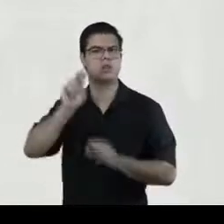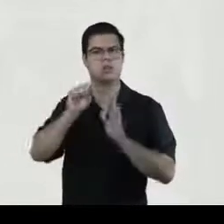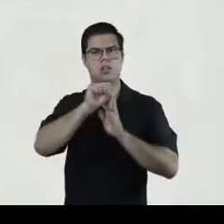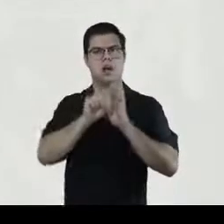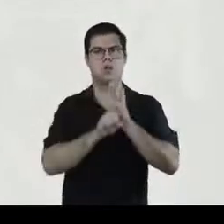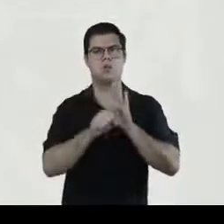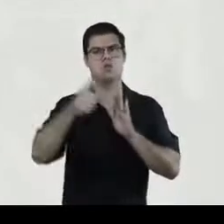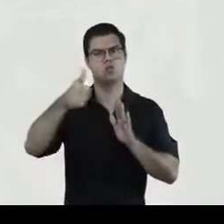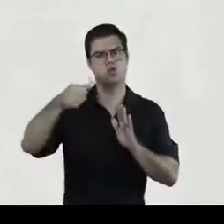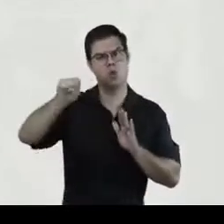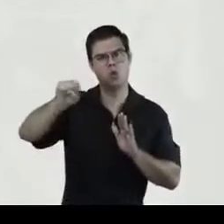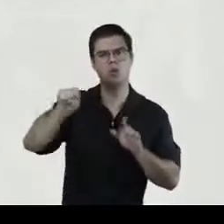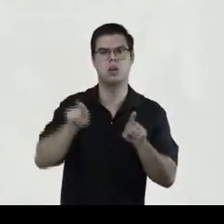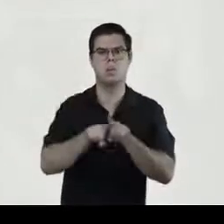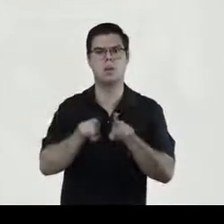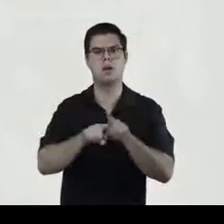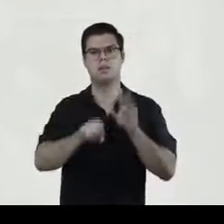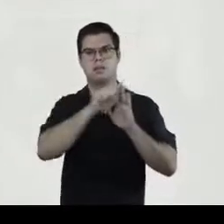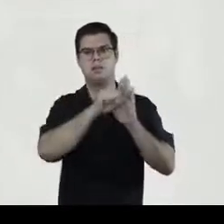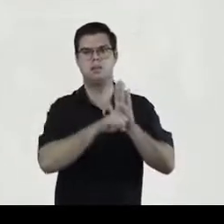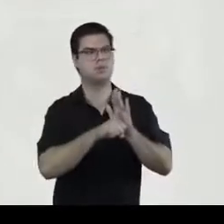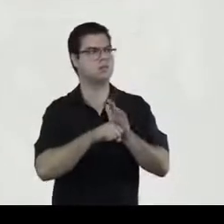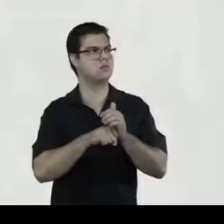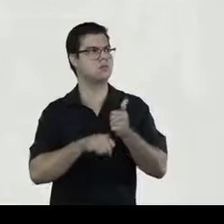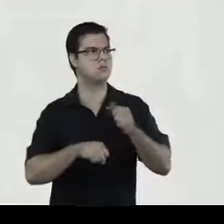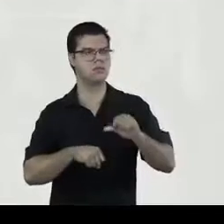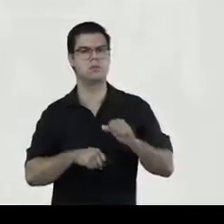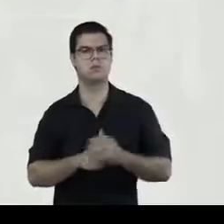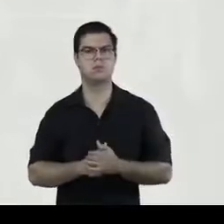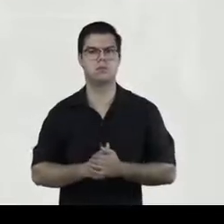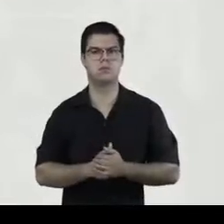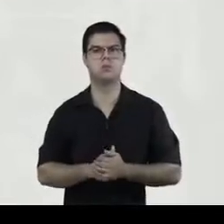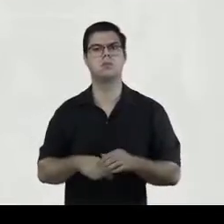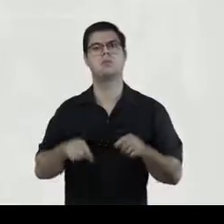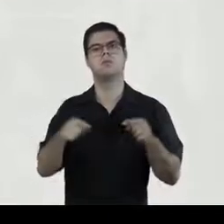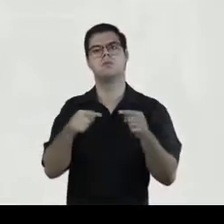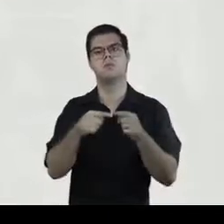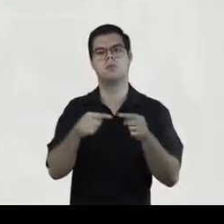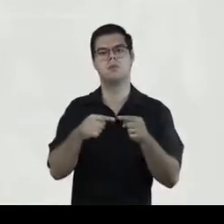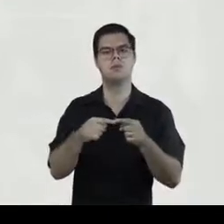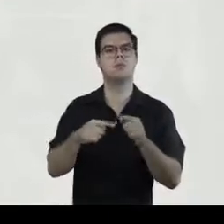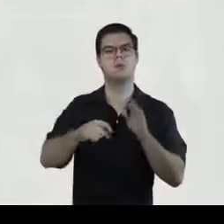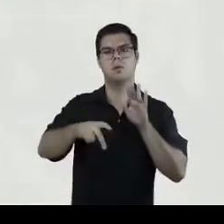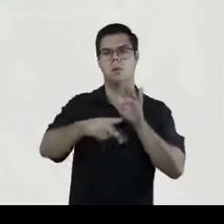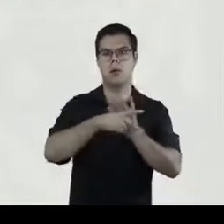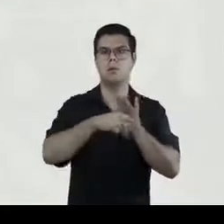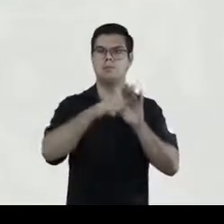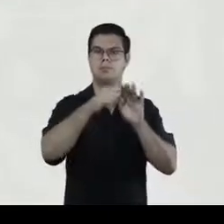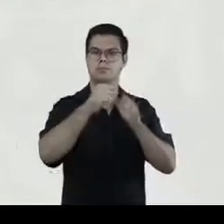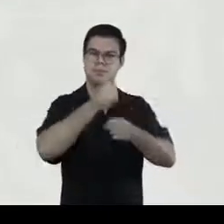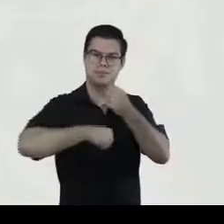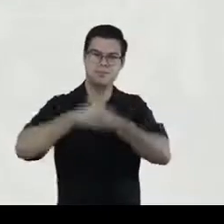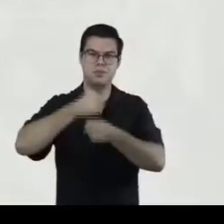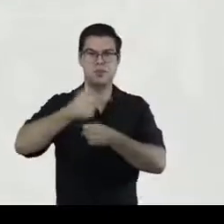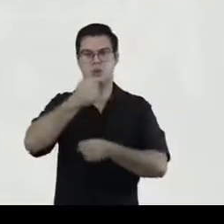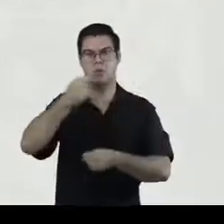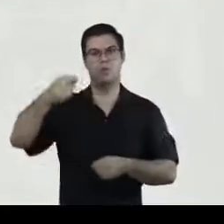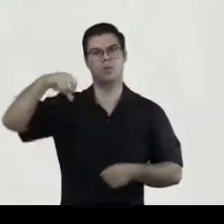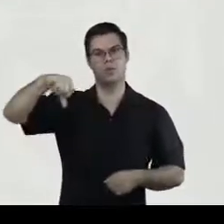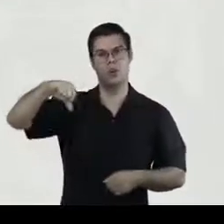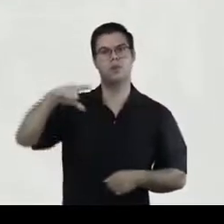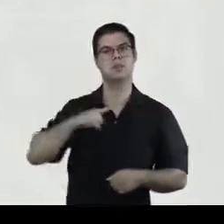2009. Vous avez une belle page de titre à droite, vous vous dites « quelle belle impression ». En fait, c'est une reconstitution